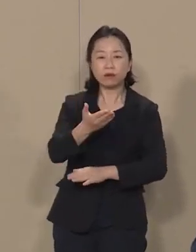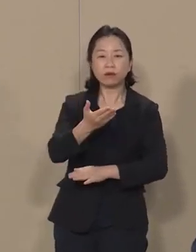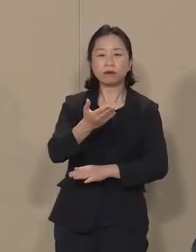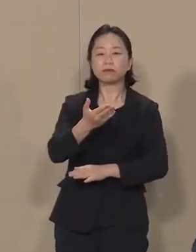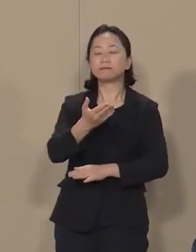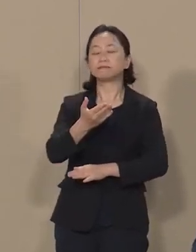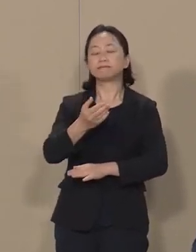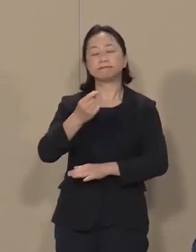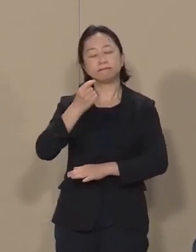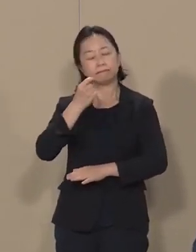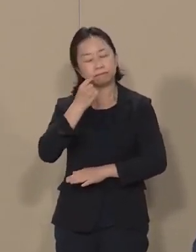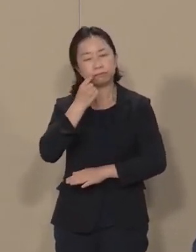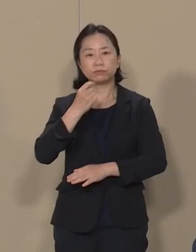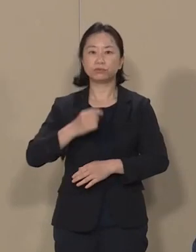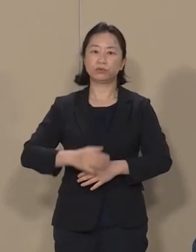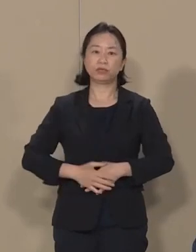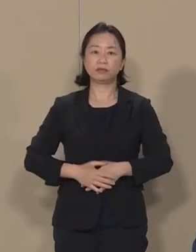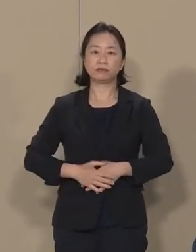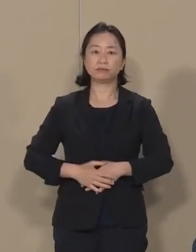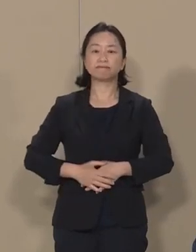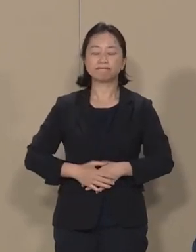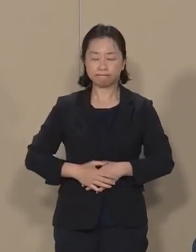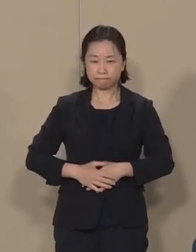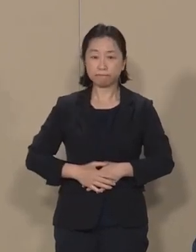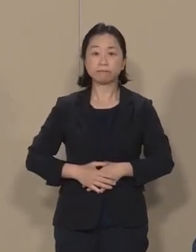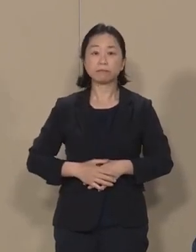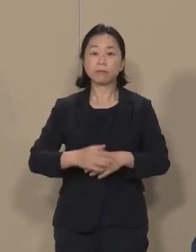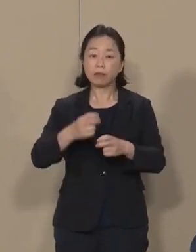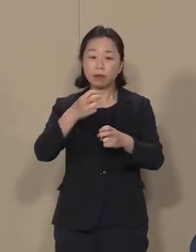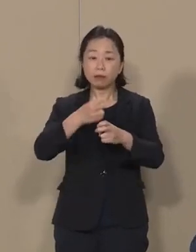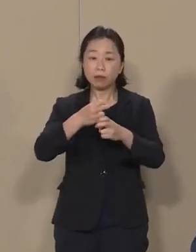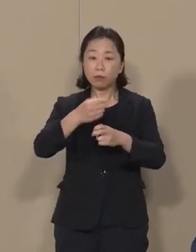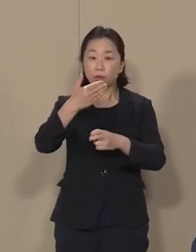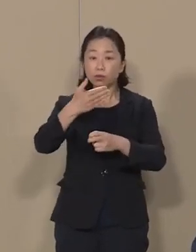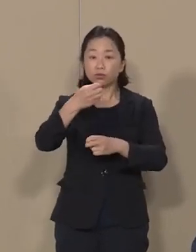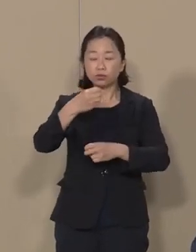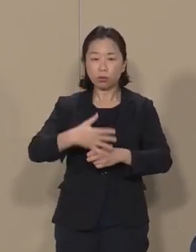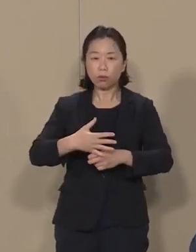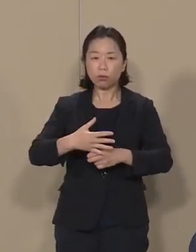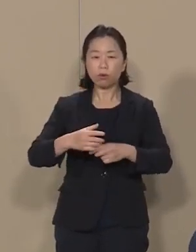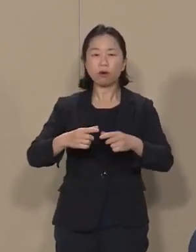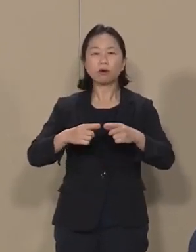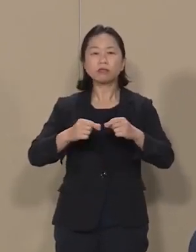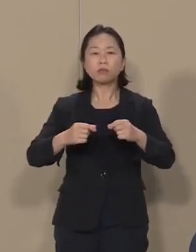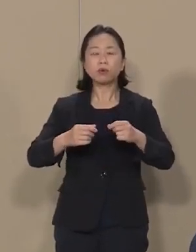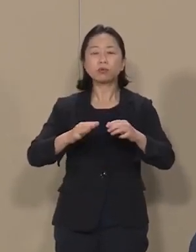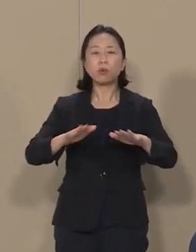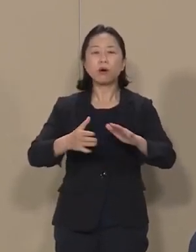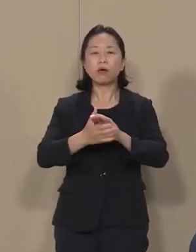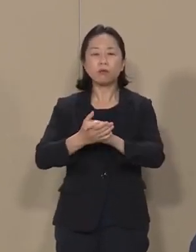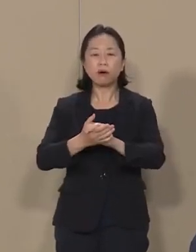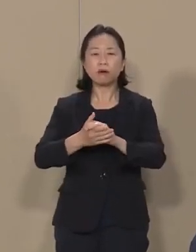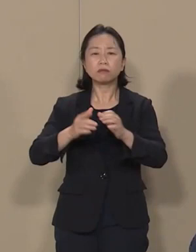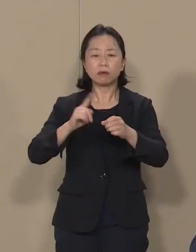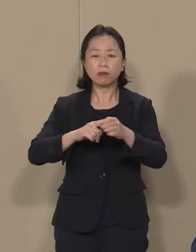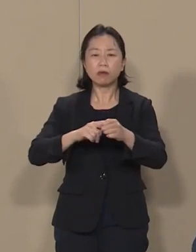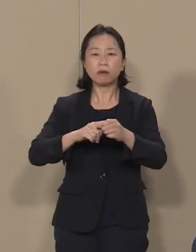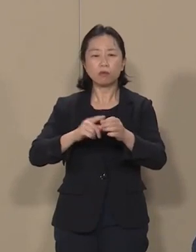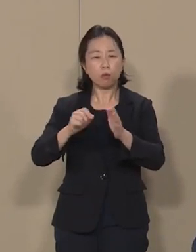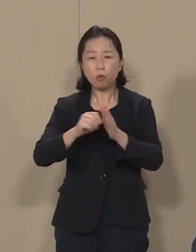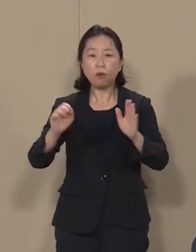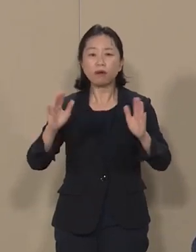かでは憲法9条が日本の平和のために何の役にも立たないにもかかわらず